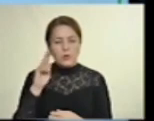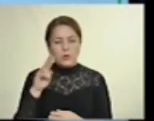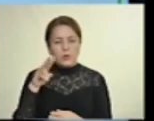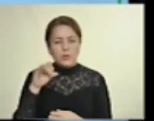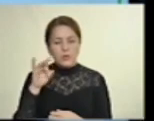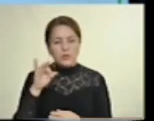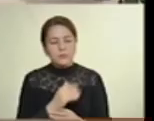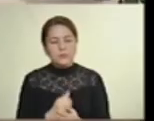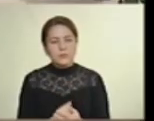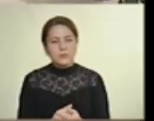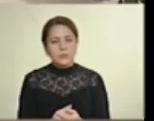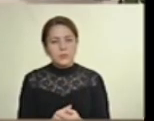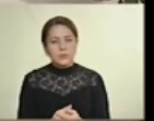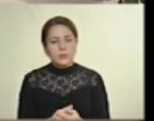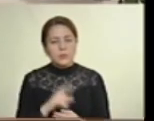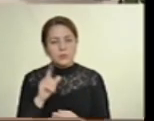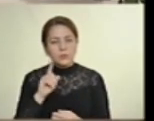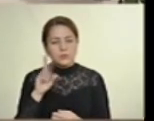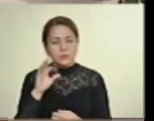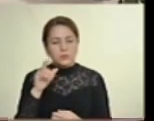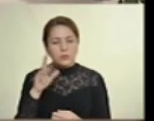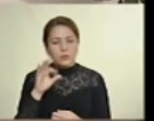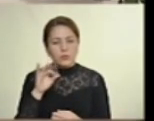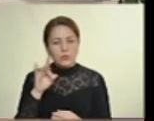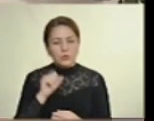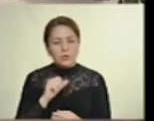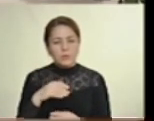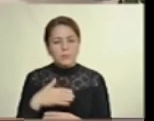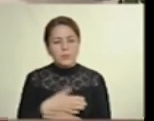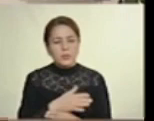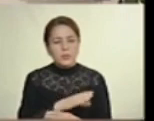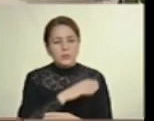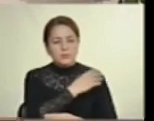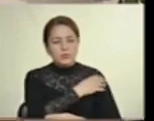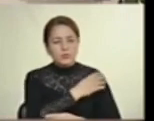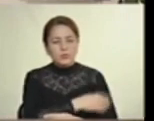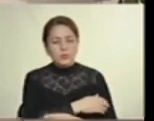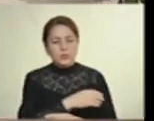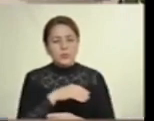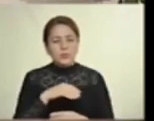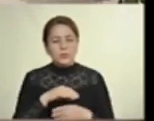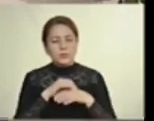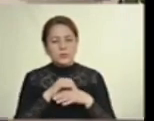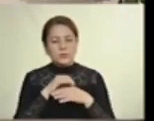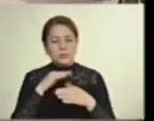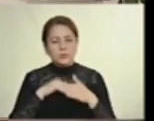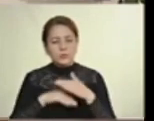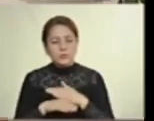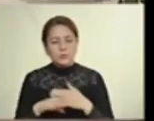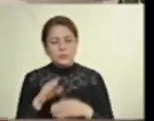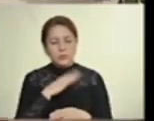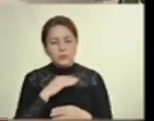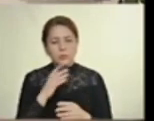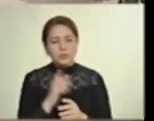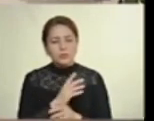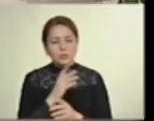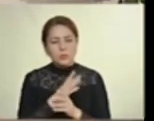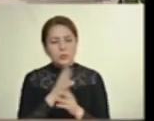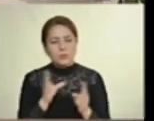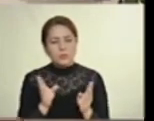bosh skeleti. Zog'ora baliqning muskullari teri ostida joylashgan bo'lib, suyaklariga